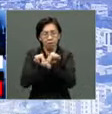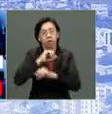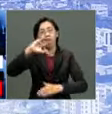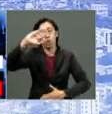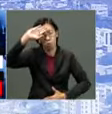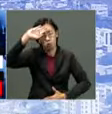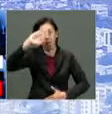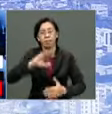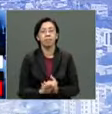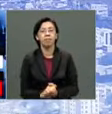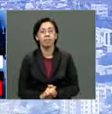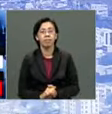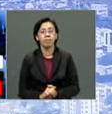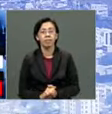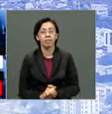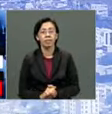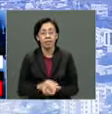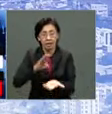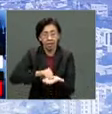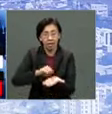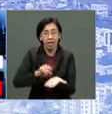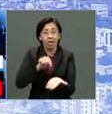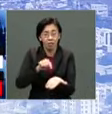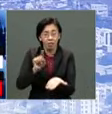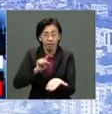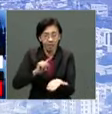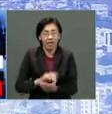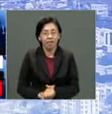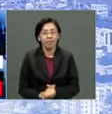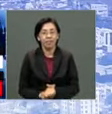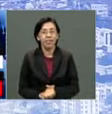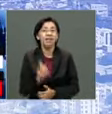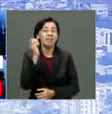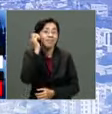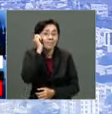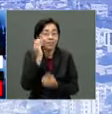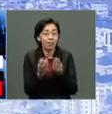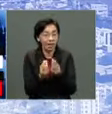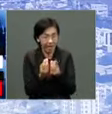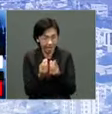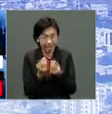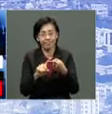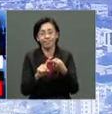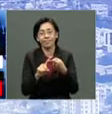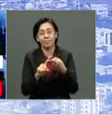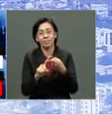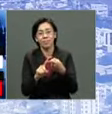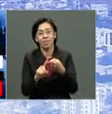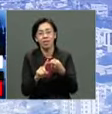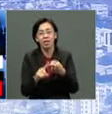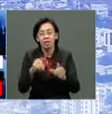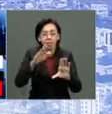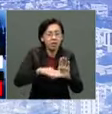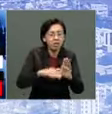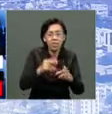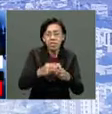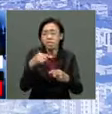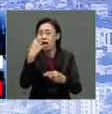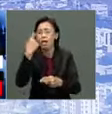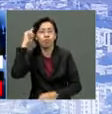งั้นชุดข้อมูลตรงนี้เราใช้เป็นแค่โทรศัพท์ของท่านบางทีบางครั้งท่านไปจดทะเบียนเป็นชื่อใครเ